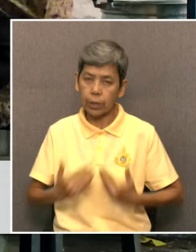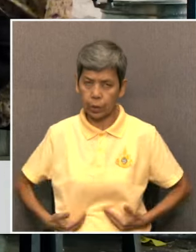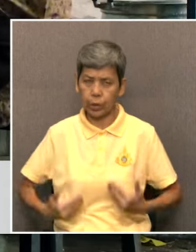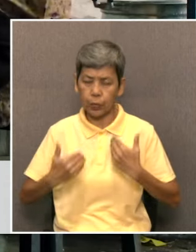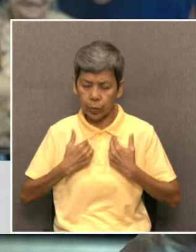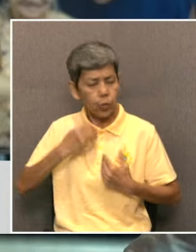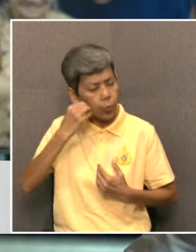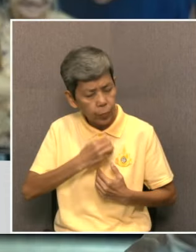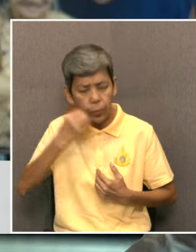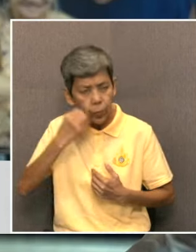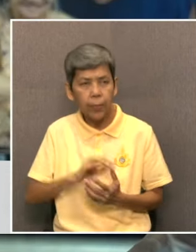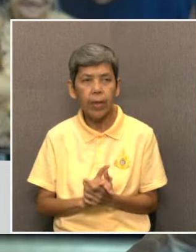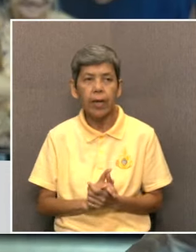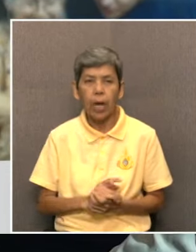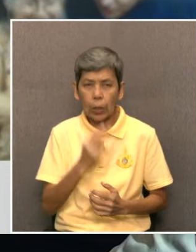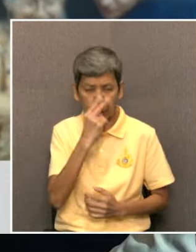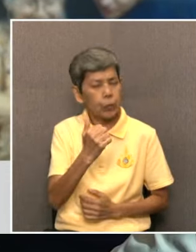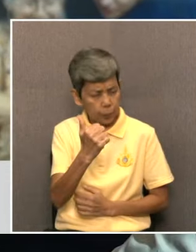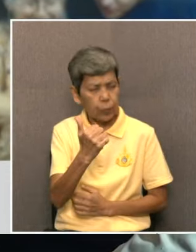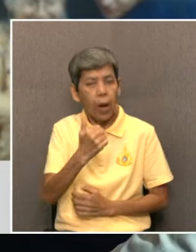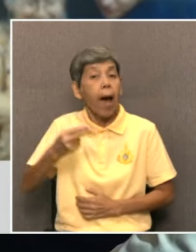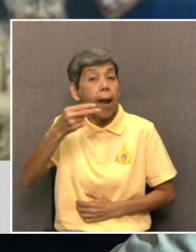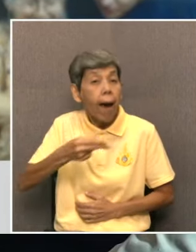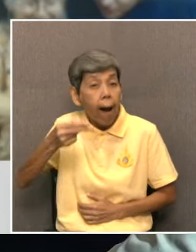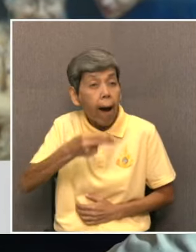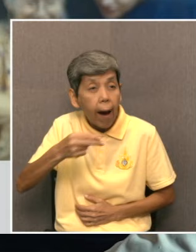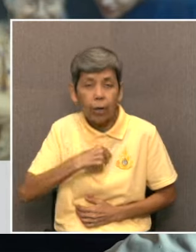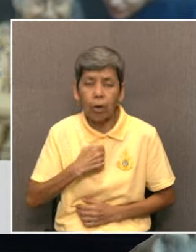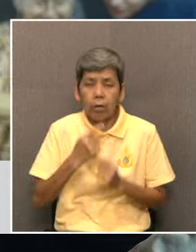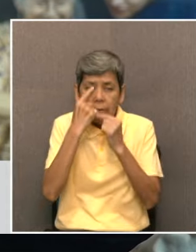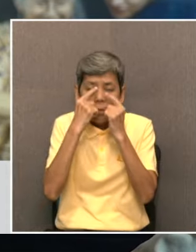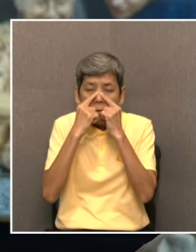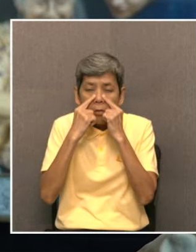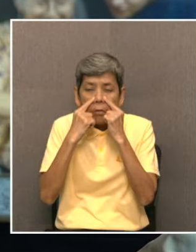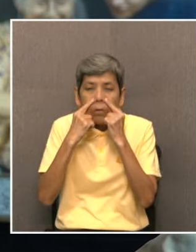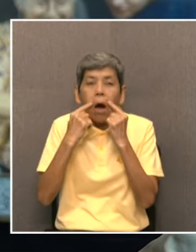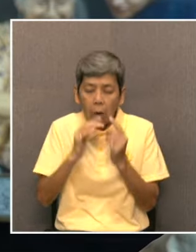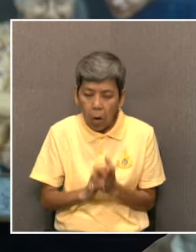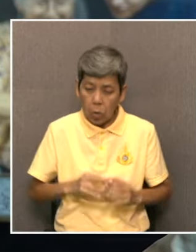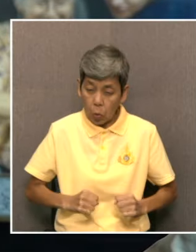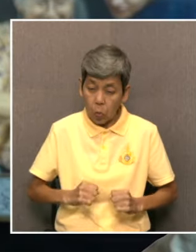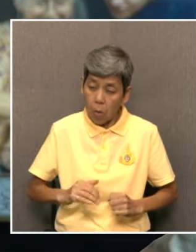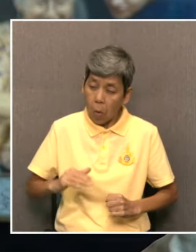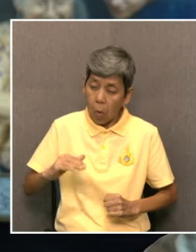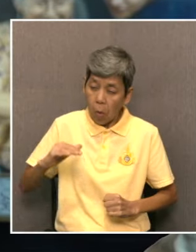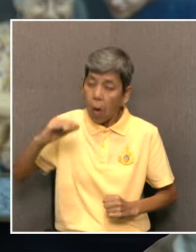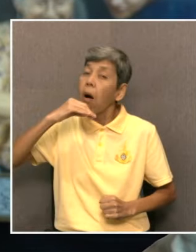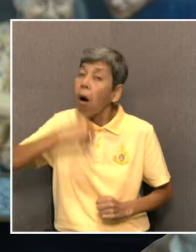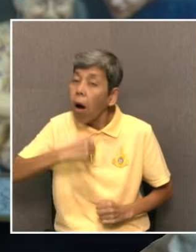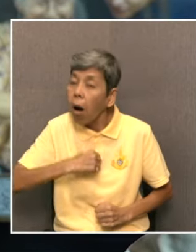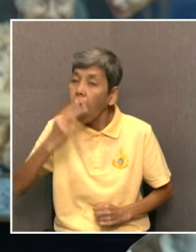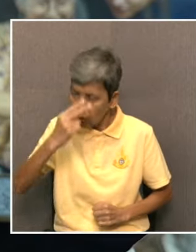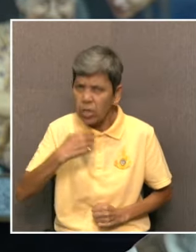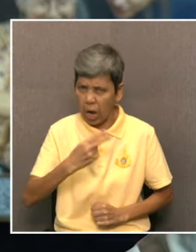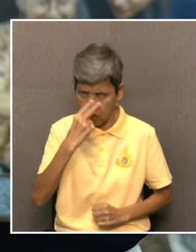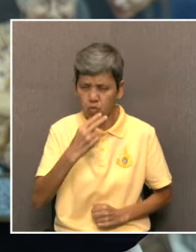ำวัน ซับซึ้งมากแล้วก็เอาหลานมาก็น้ำตาก็ไหลตั้งแต่หนุ่มสาวจนถึงสูงอายุเนี่ยน่าจะมาดู